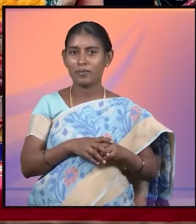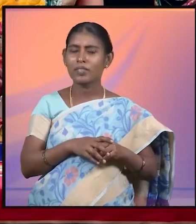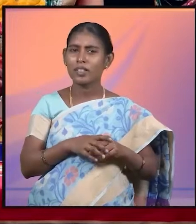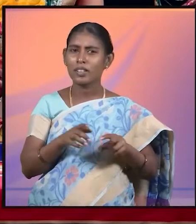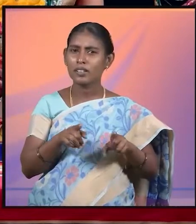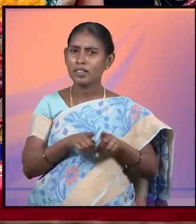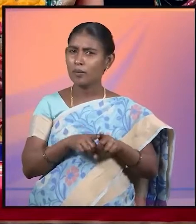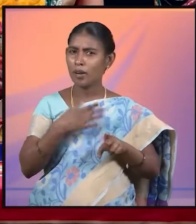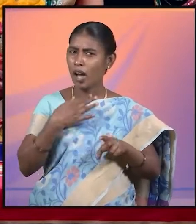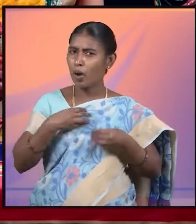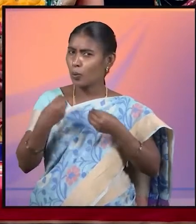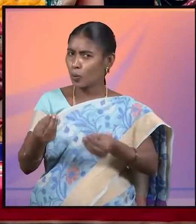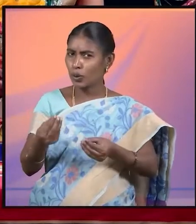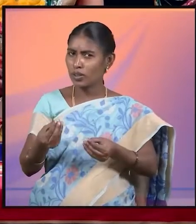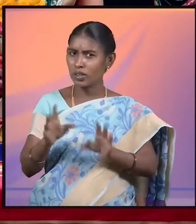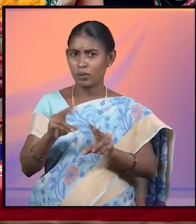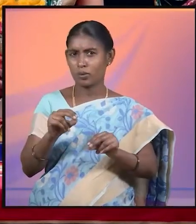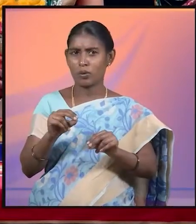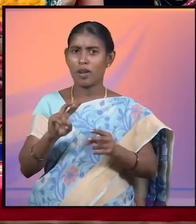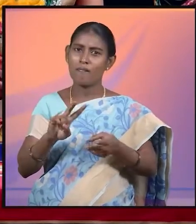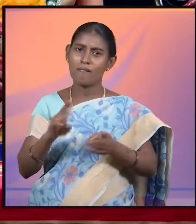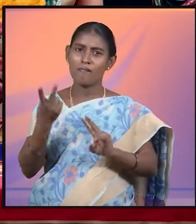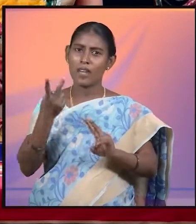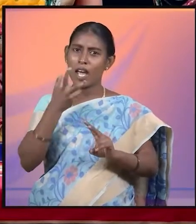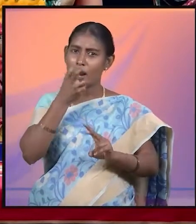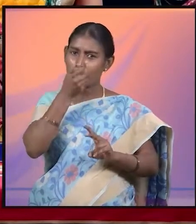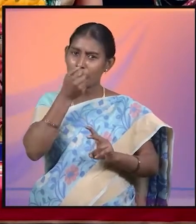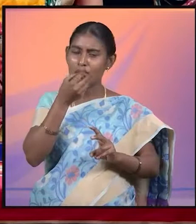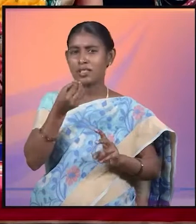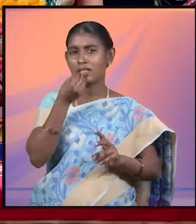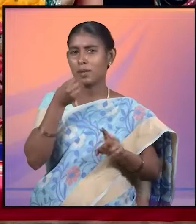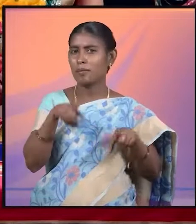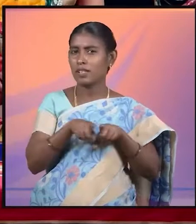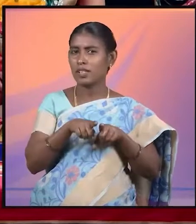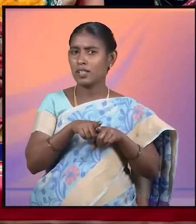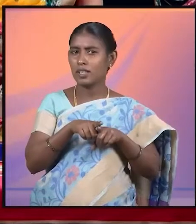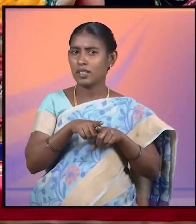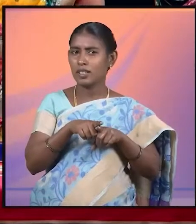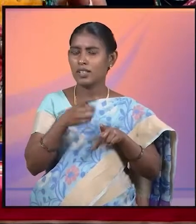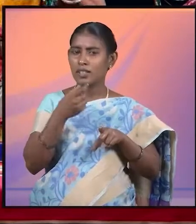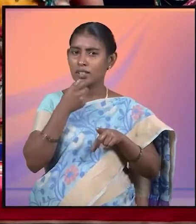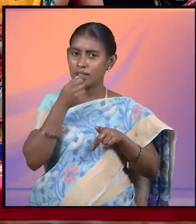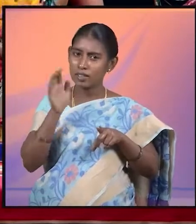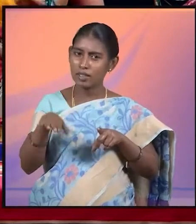கொடுத்த மாம்பழம் போல இல்லையே, உண்மைய சொல்லு அப்படின்னு கேக்குறார்.